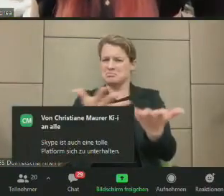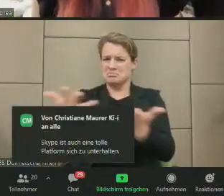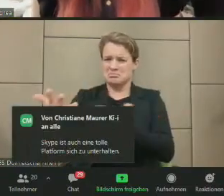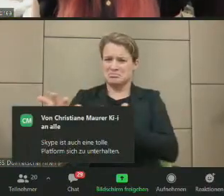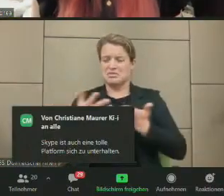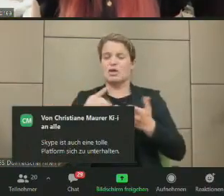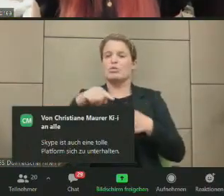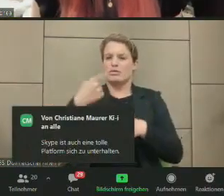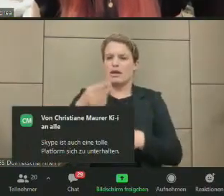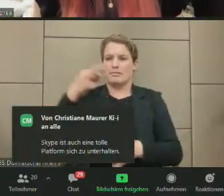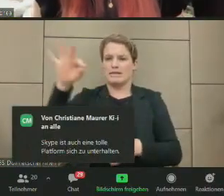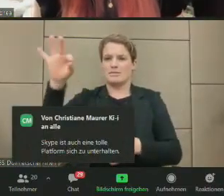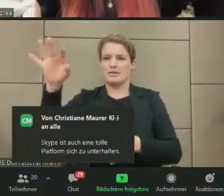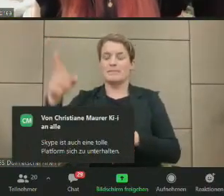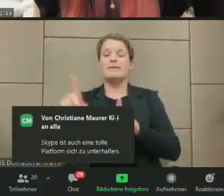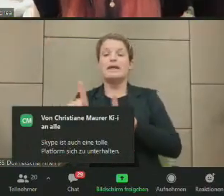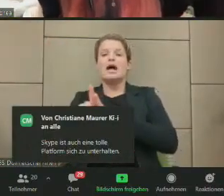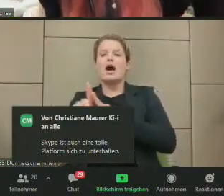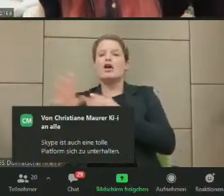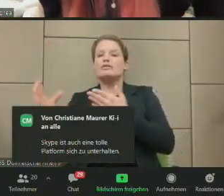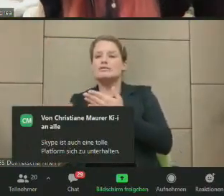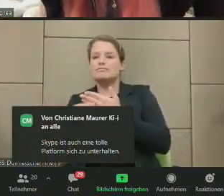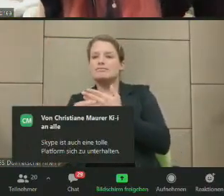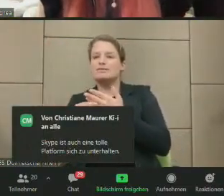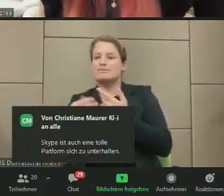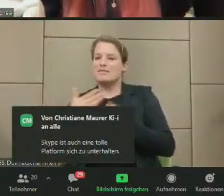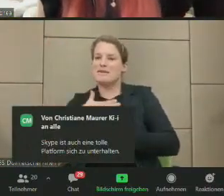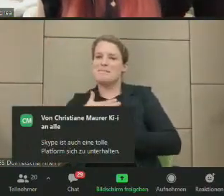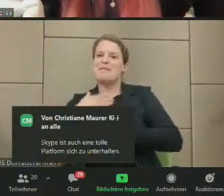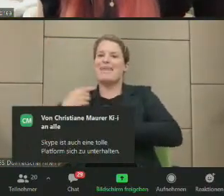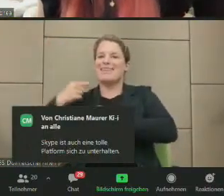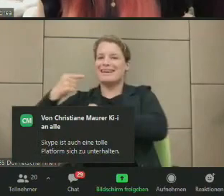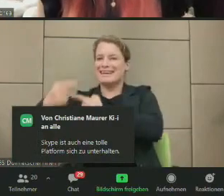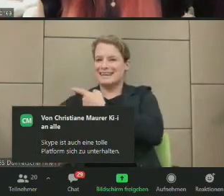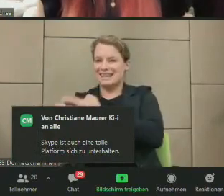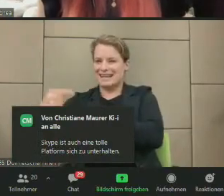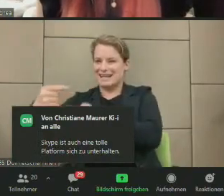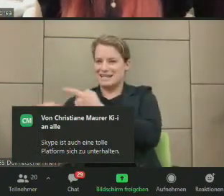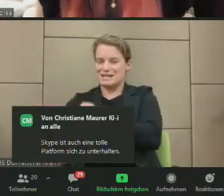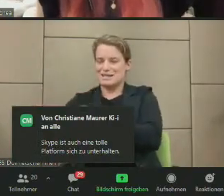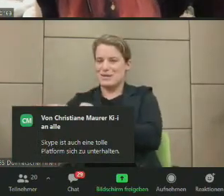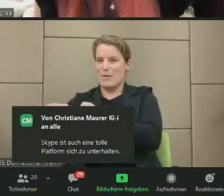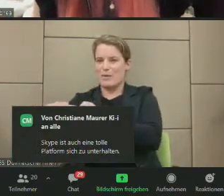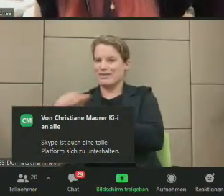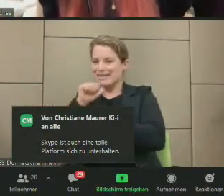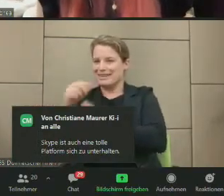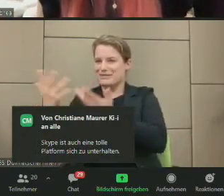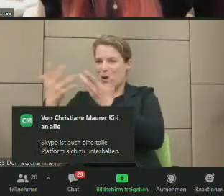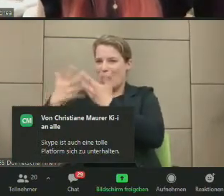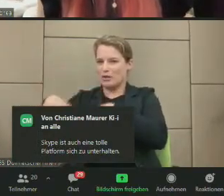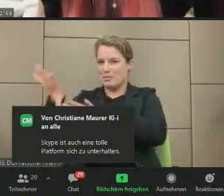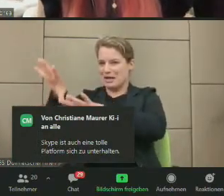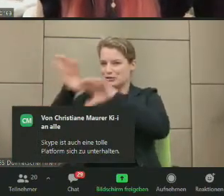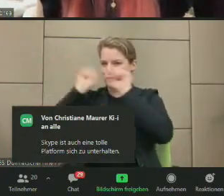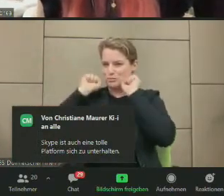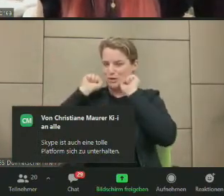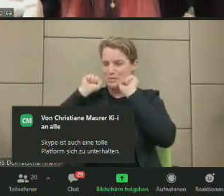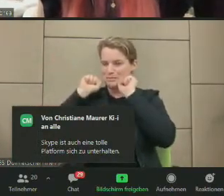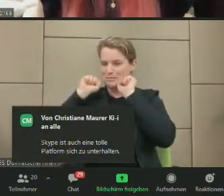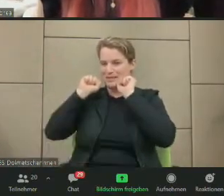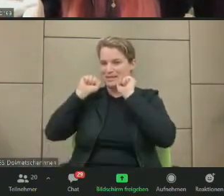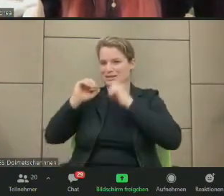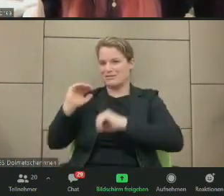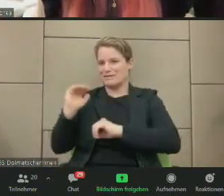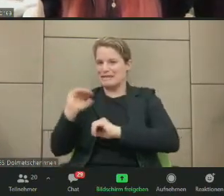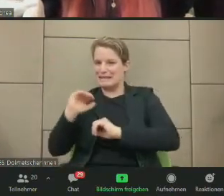ich gehöre auch noch zu einer Generation, wo man das halt noch nicht mit der Muttermilch eingesaugt hat. Und da kämpfe ich halt auch noch auf